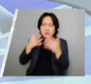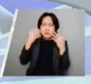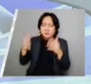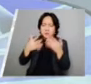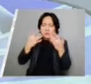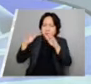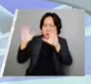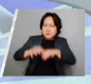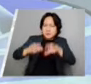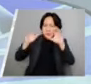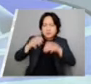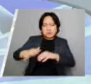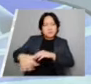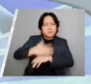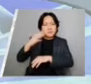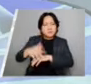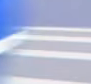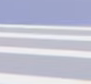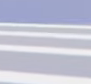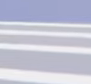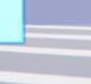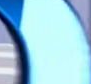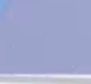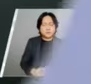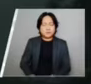alon. Saksi, si Salima Refran.